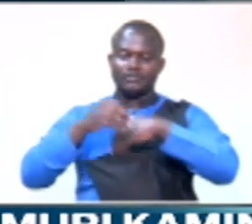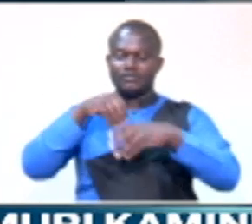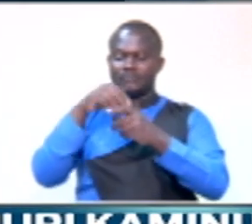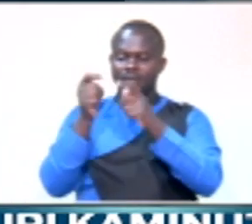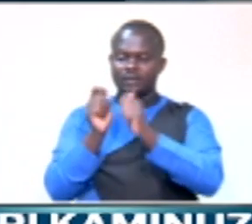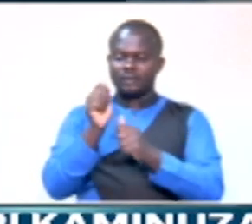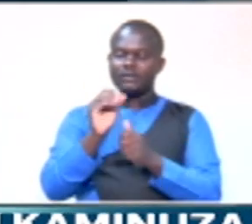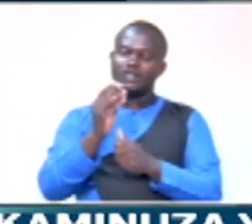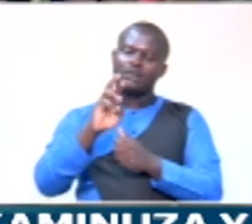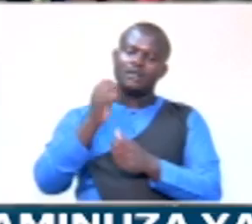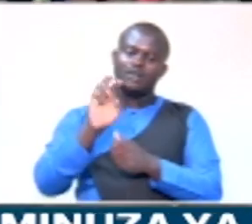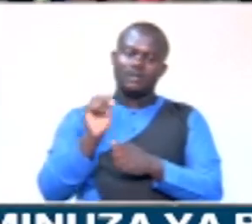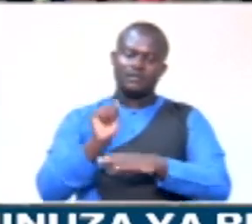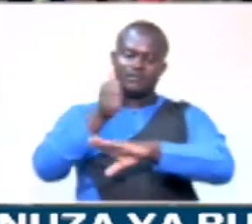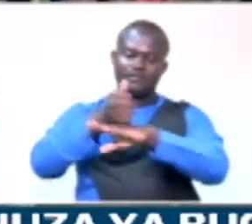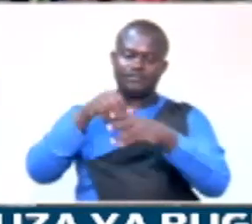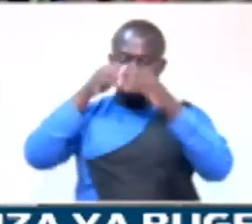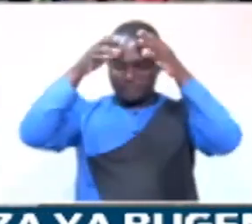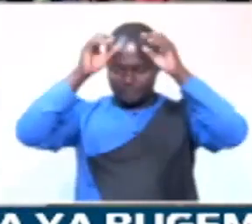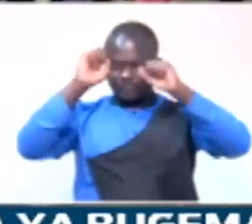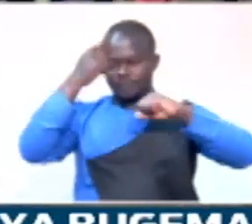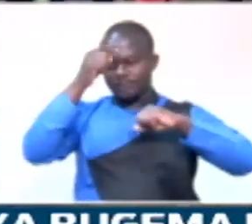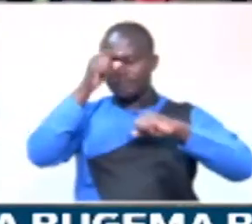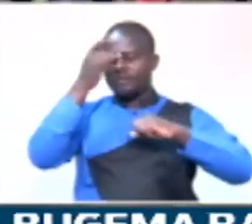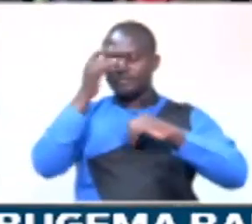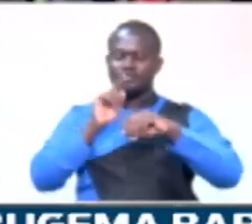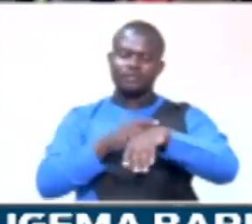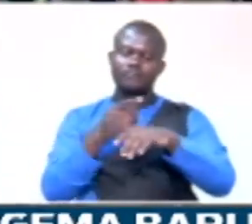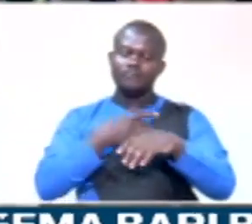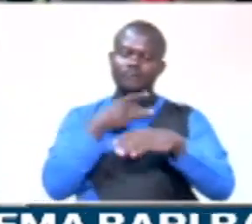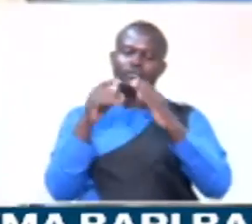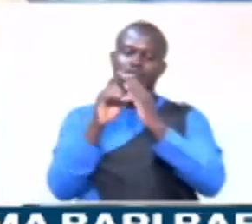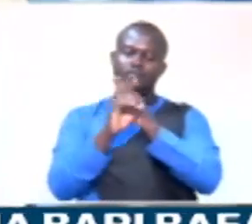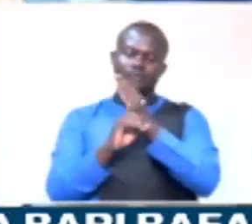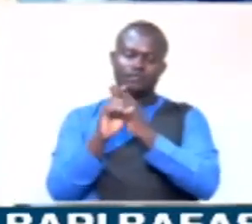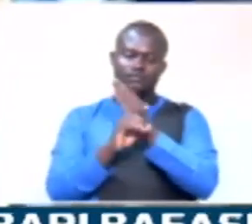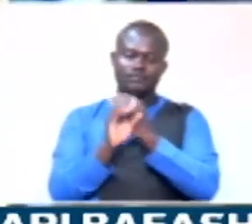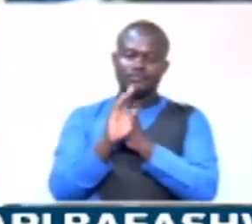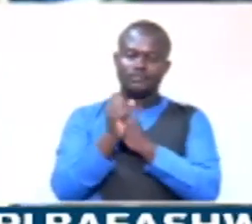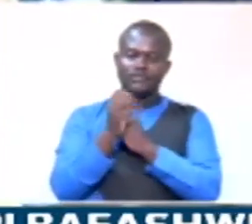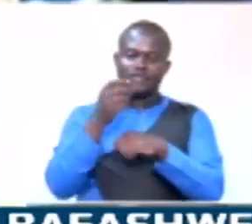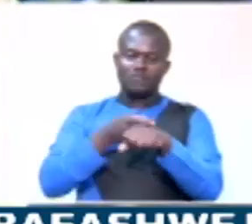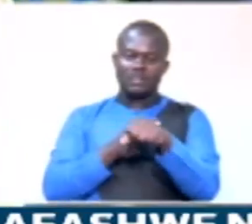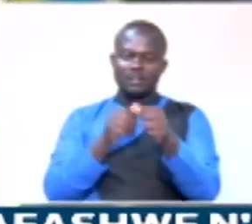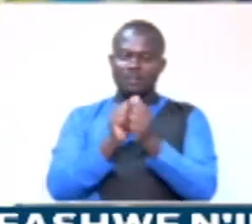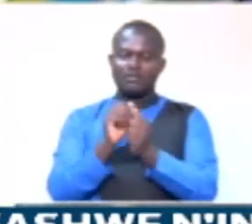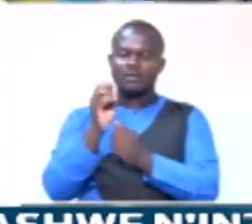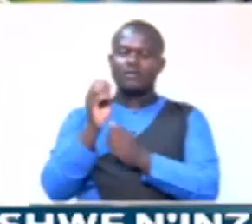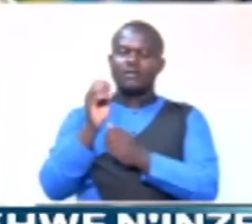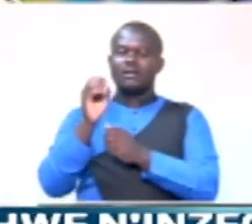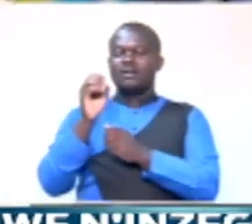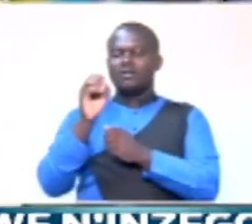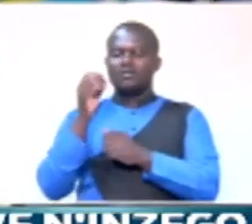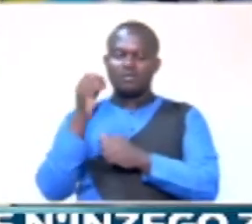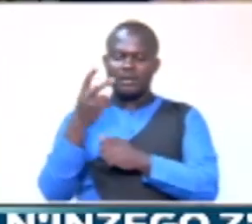rwa Burera kiri mu byagejejwe kuri Perezida wa Repubulika Paul Kagame ubwo yasura uturere twa Musanze, Burera na Nyabihu muri Gicurasi